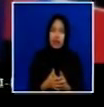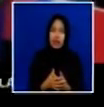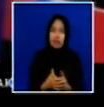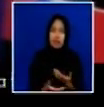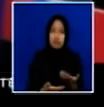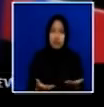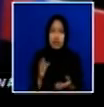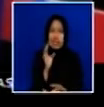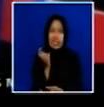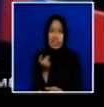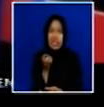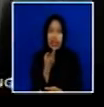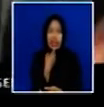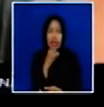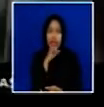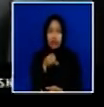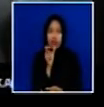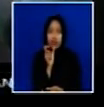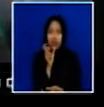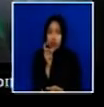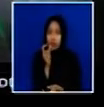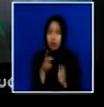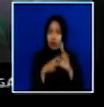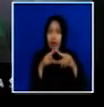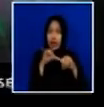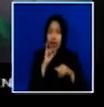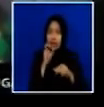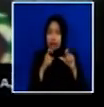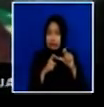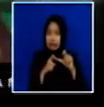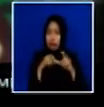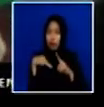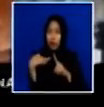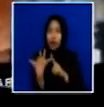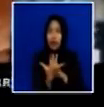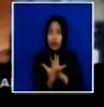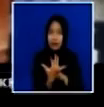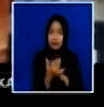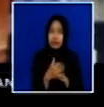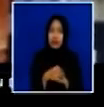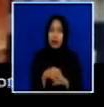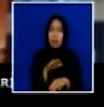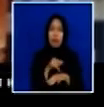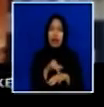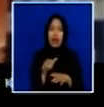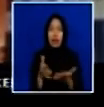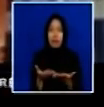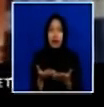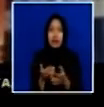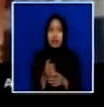pengetahuan terkait dengan jurnalis warga atau wajib disebut dengan